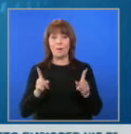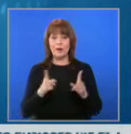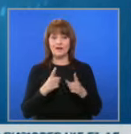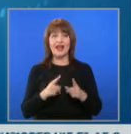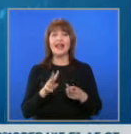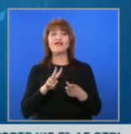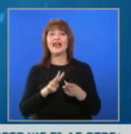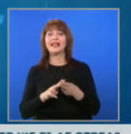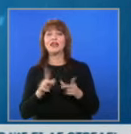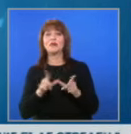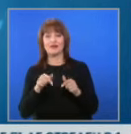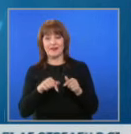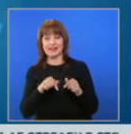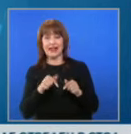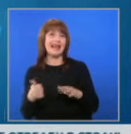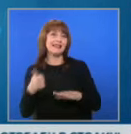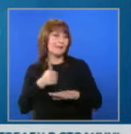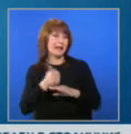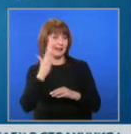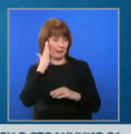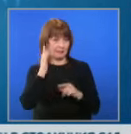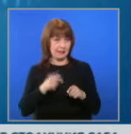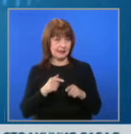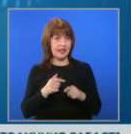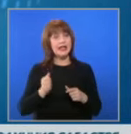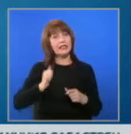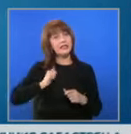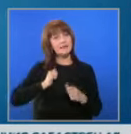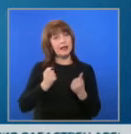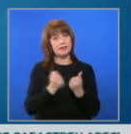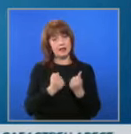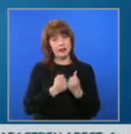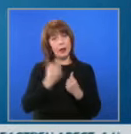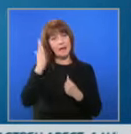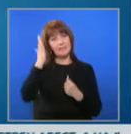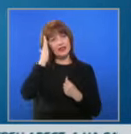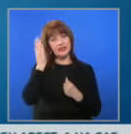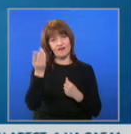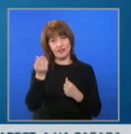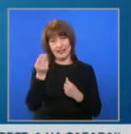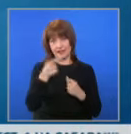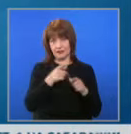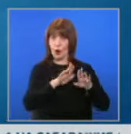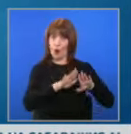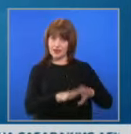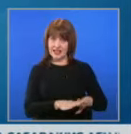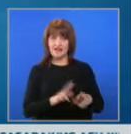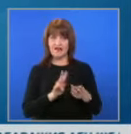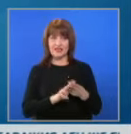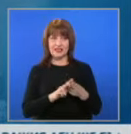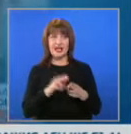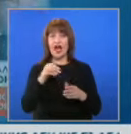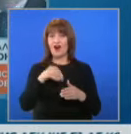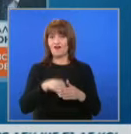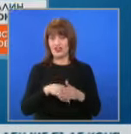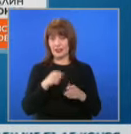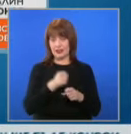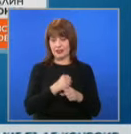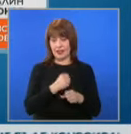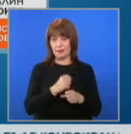Мундров, който досега е бил заместник министър. Предлага се да запазят местата си министъра на финансите Асен Василев, на вътрешните работи